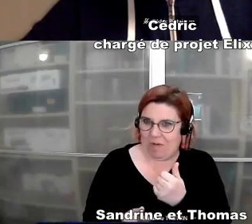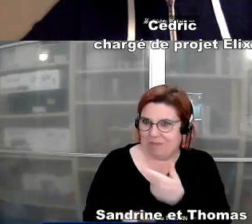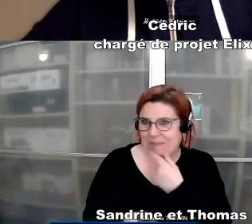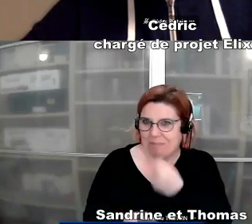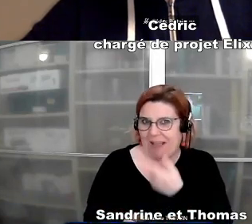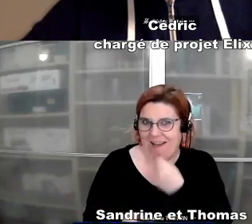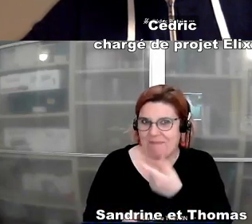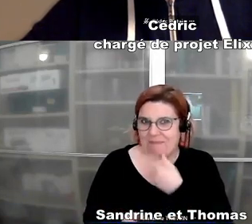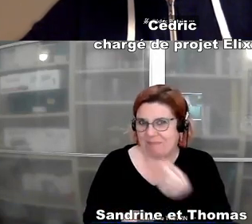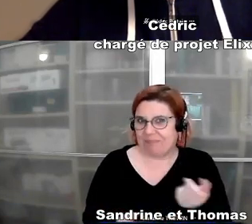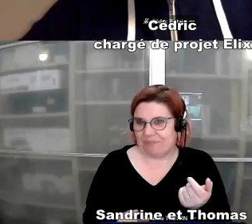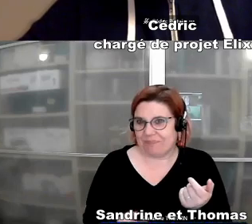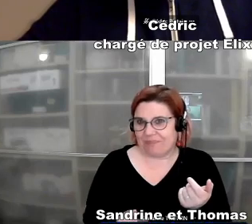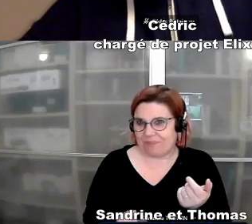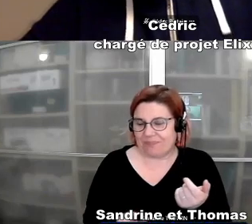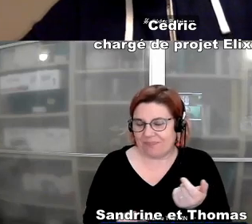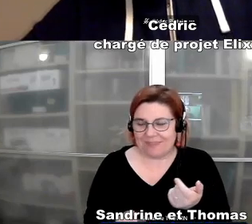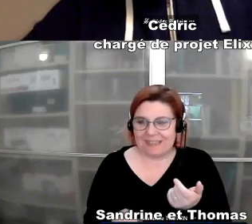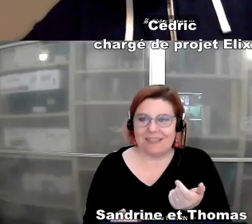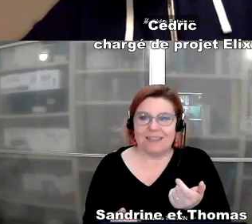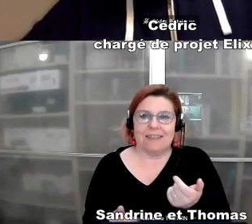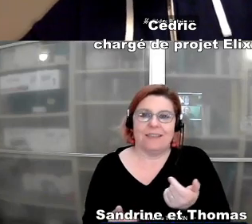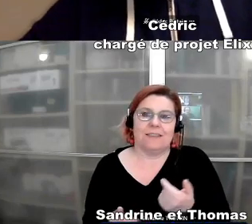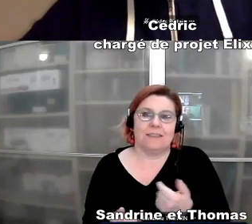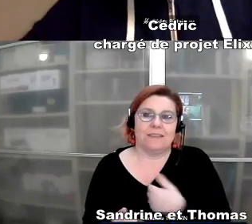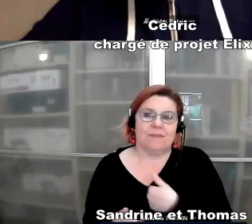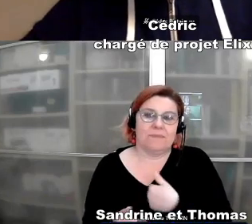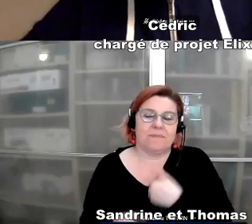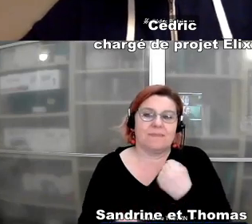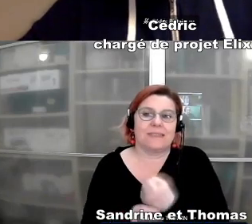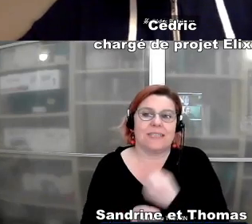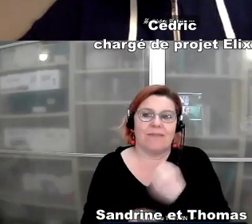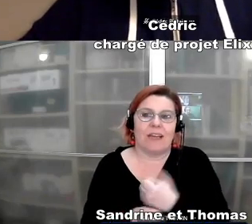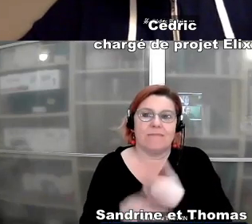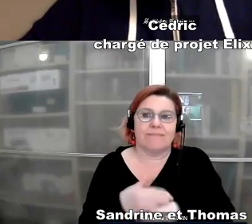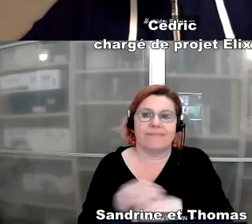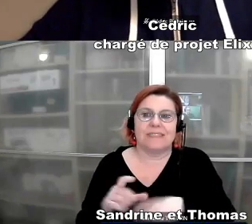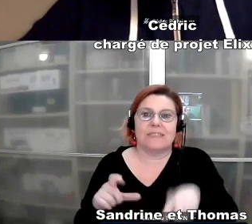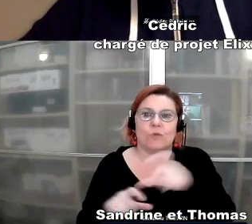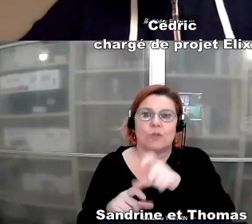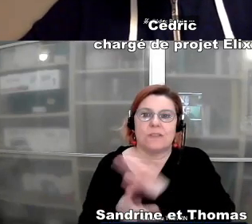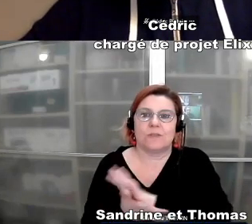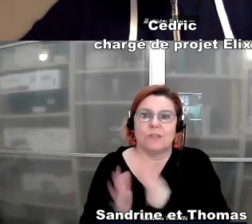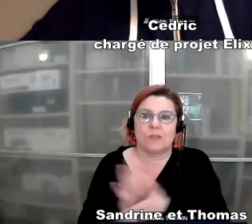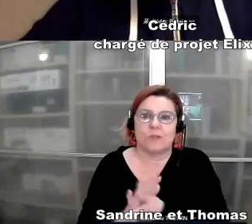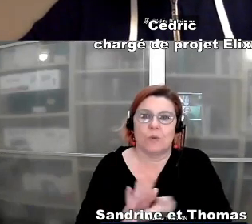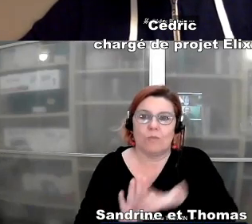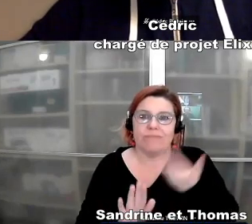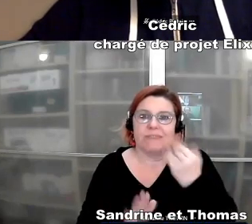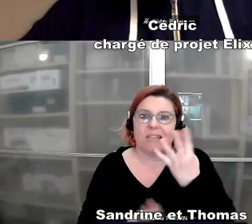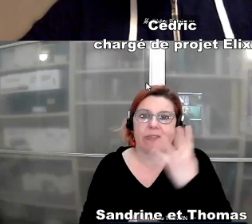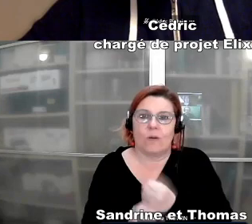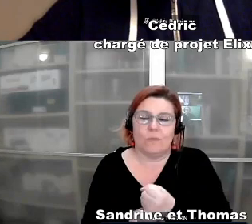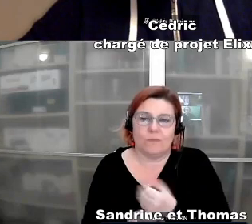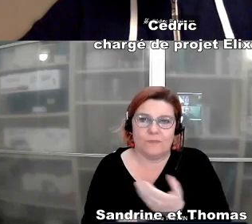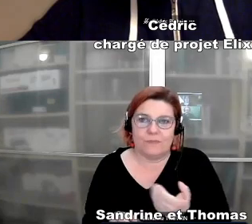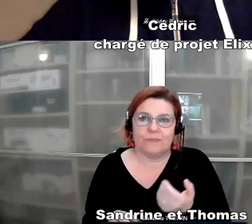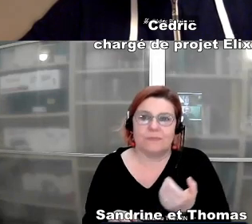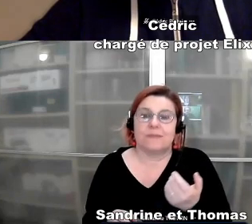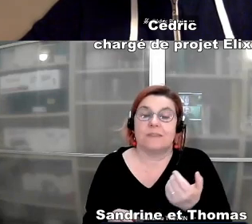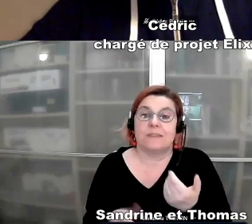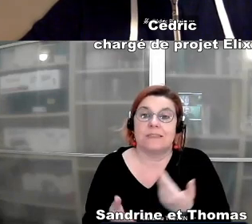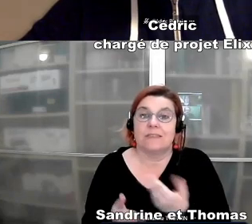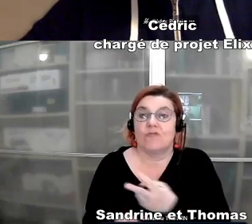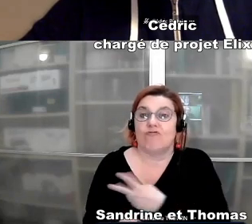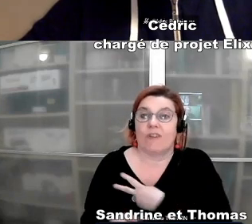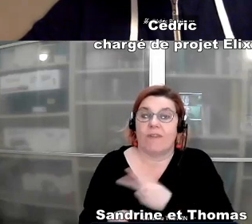sympa. Donc moi, je travaille pour l'association Signes de Sens depuis 4 ans. Comme chef de